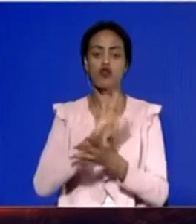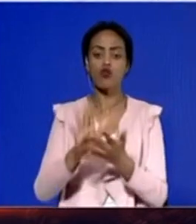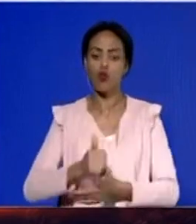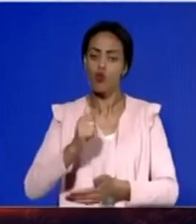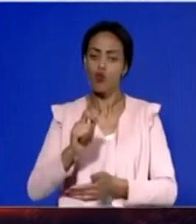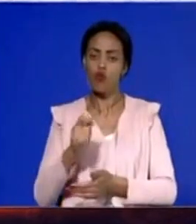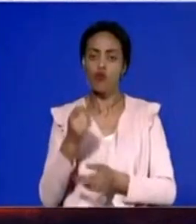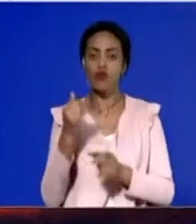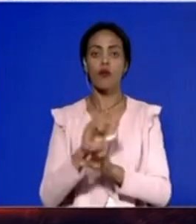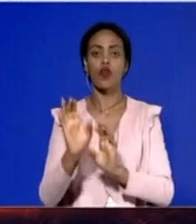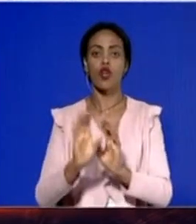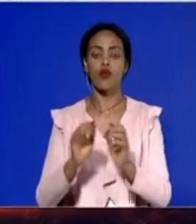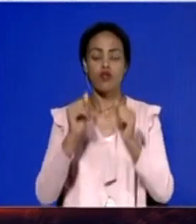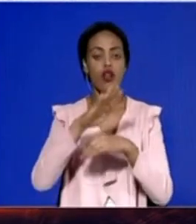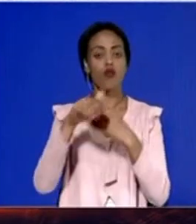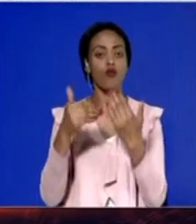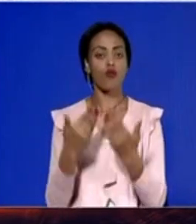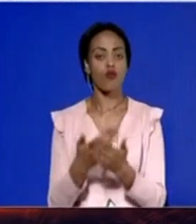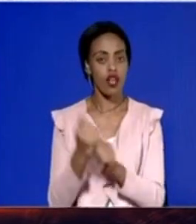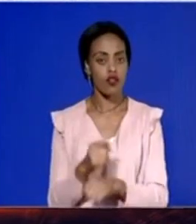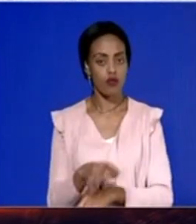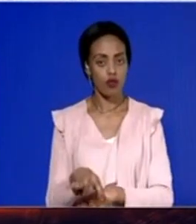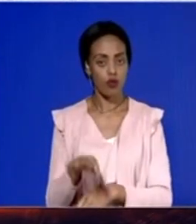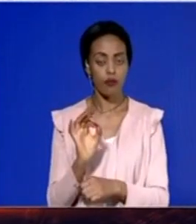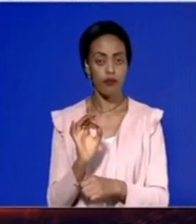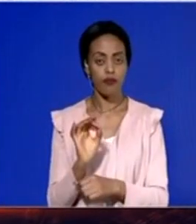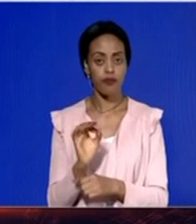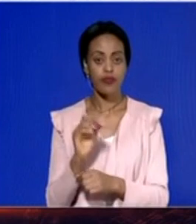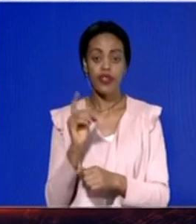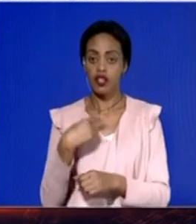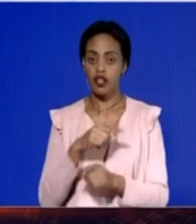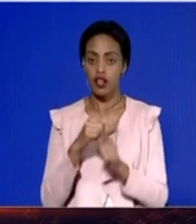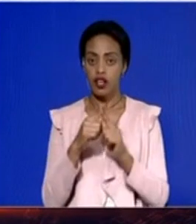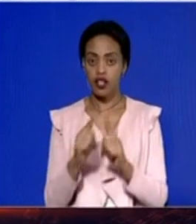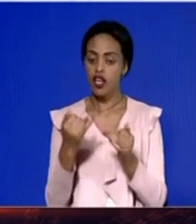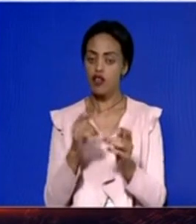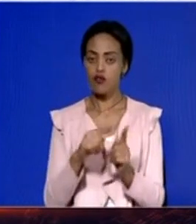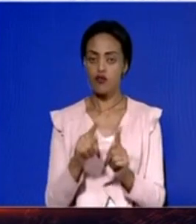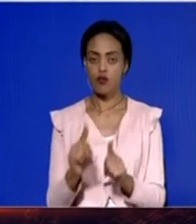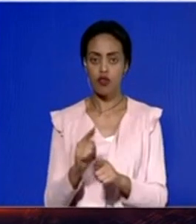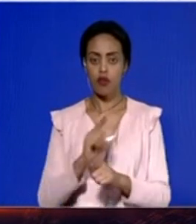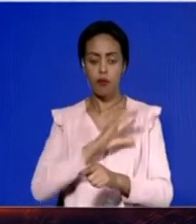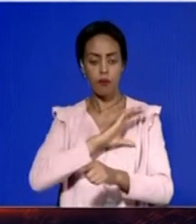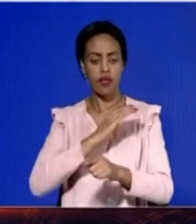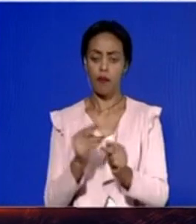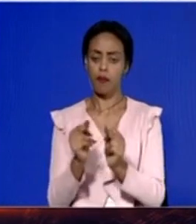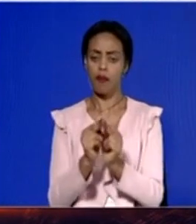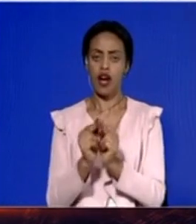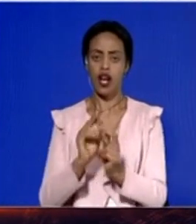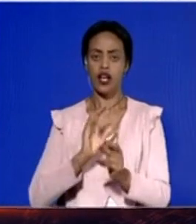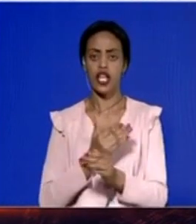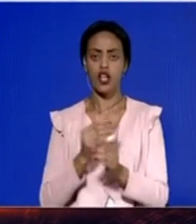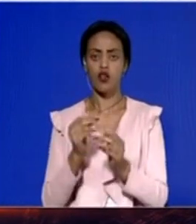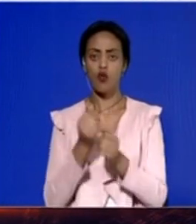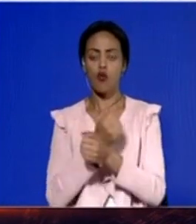ገይሮም ዝከኣሎም ኩሉ እናሰርሑ ይርከቡ። እንተ ንሕና ሕዚ እውን ብቕልፅምናን ብሓድነትናን